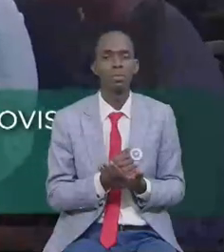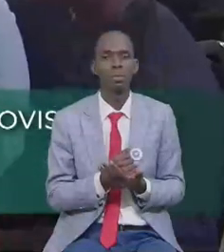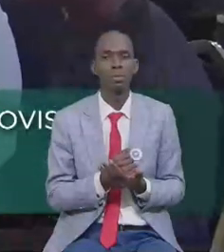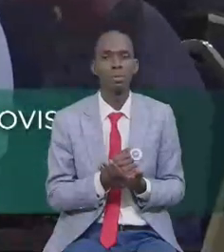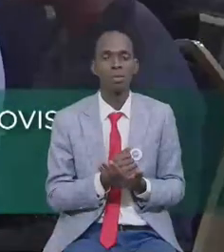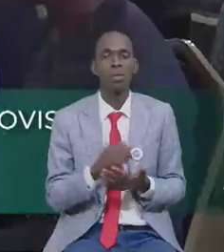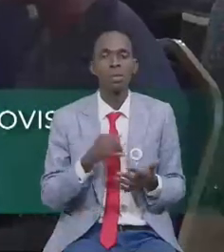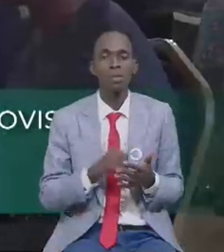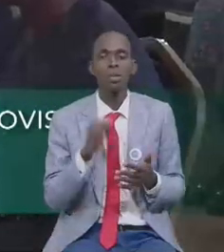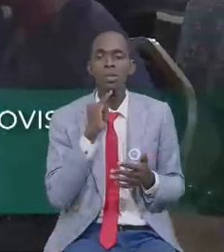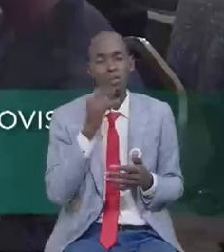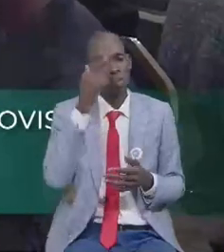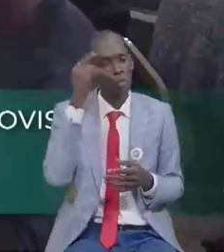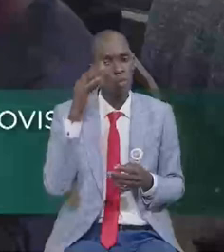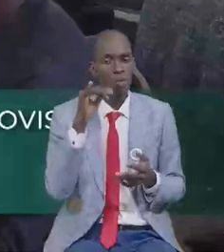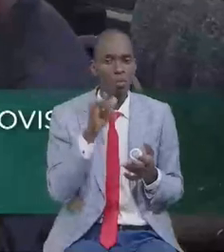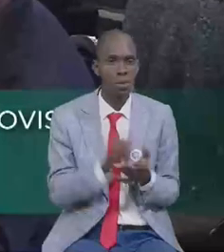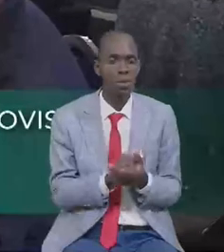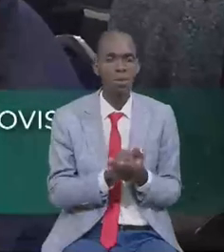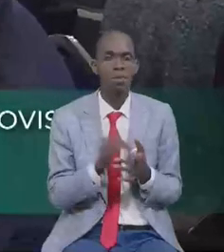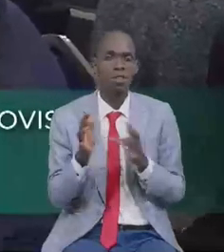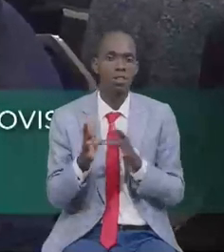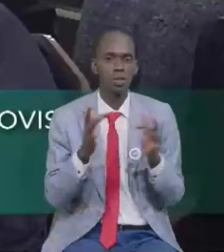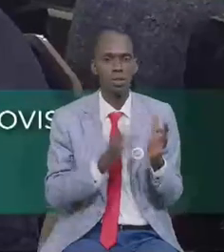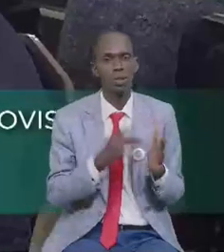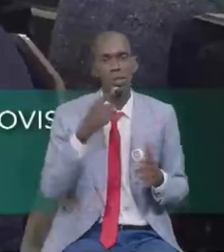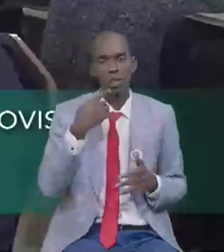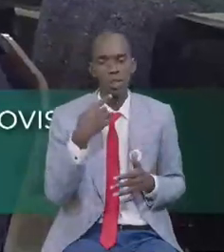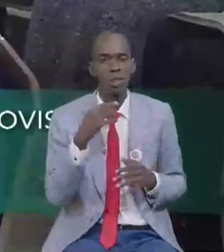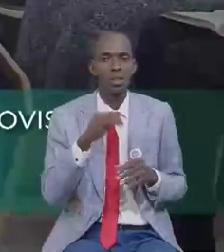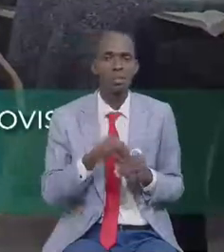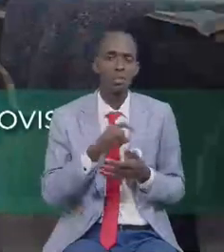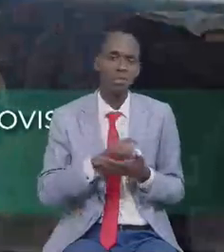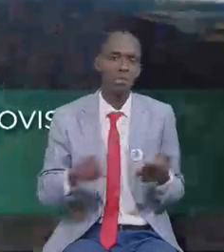C'est sur la base de ça que Jésus a dit, verset 9.